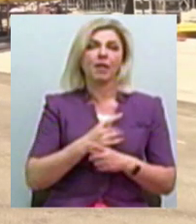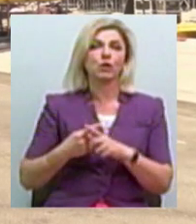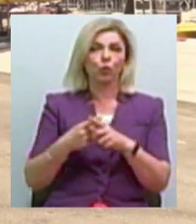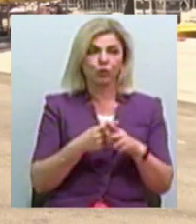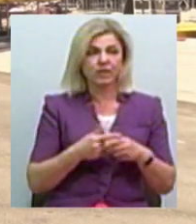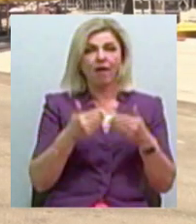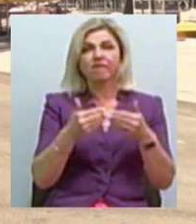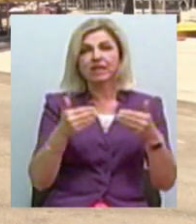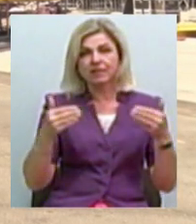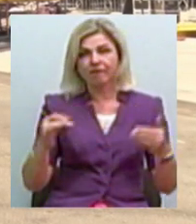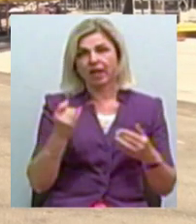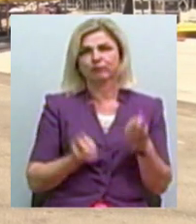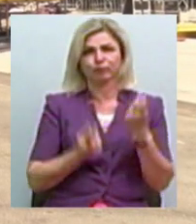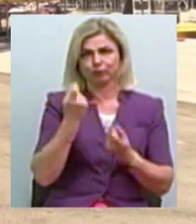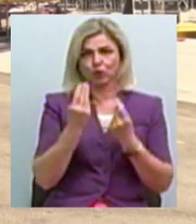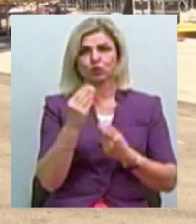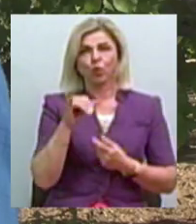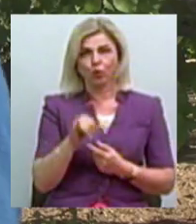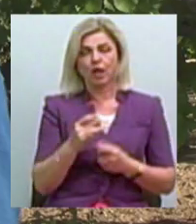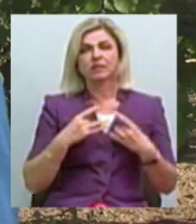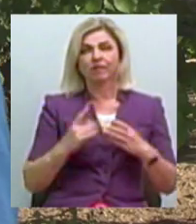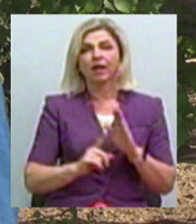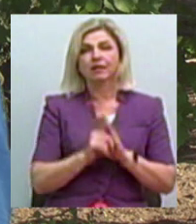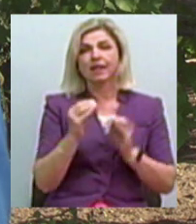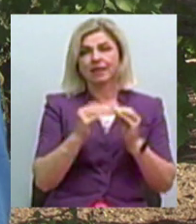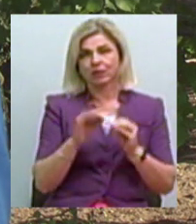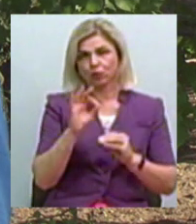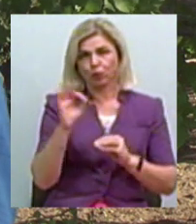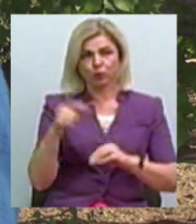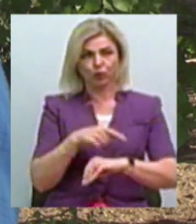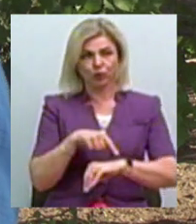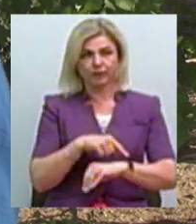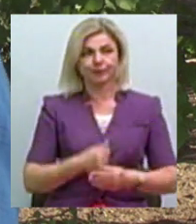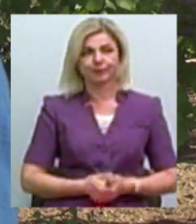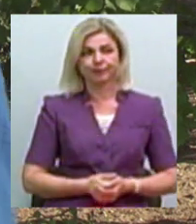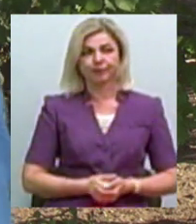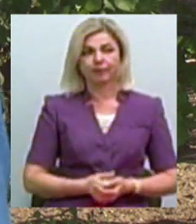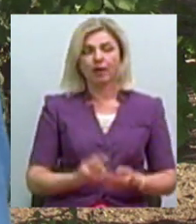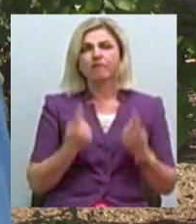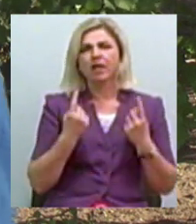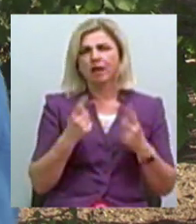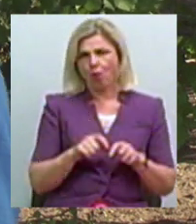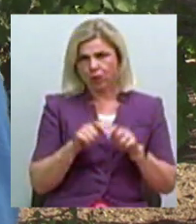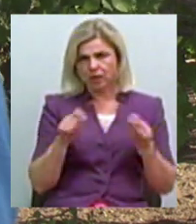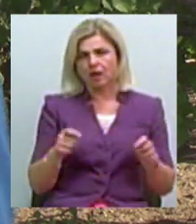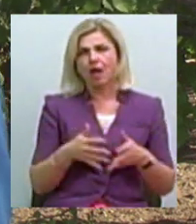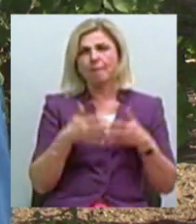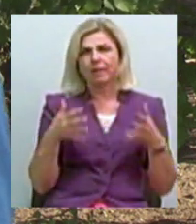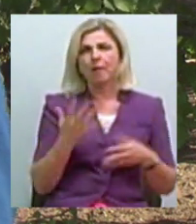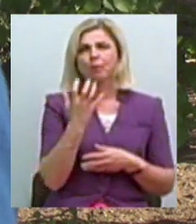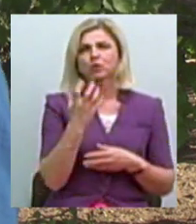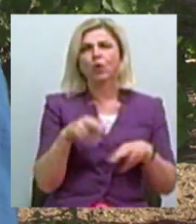виставки та піротехнічне шоу. Свято розпочнеться о 10:00. Велике відкриття, більш тільки 500